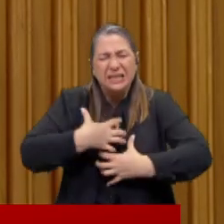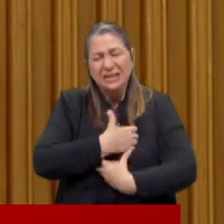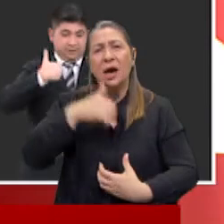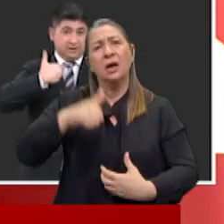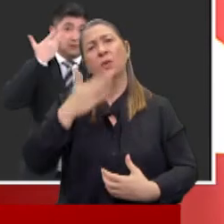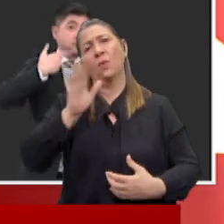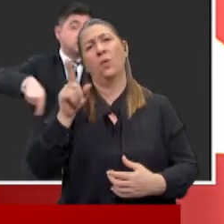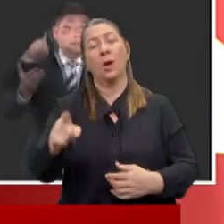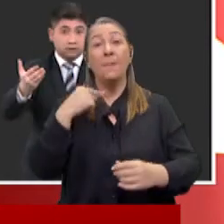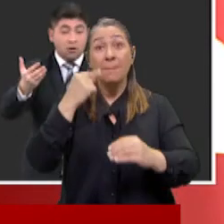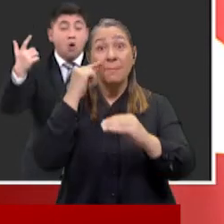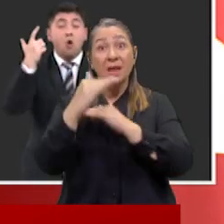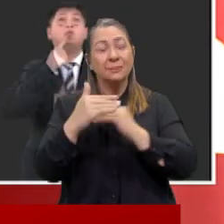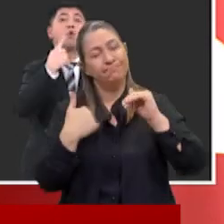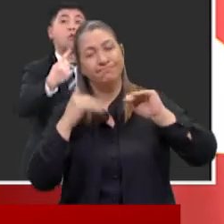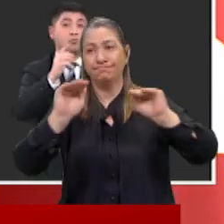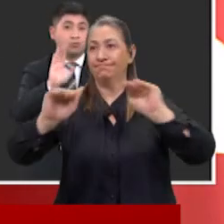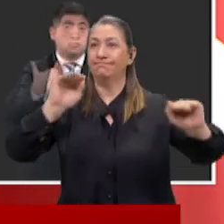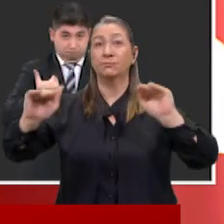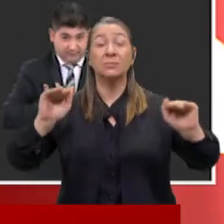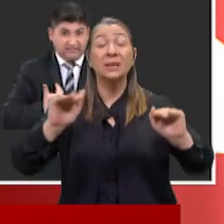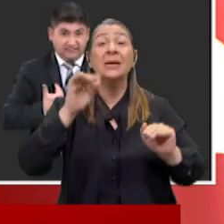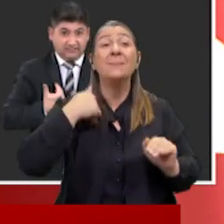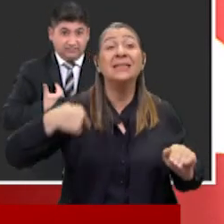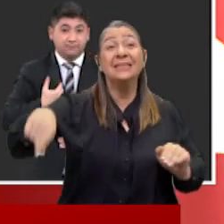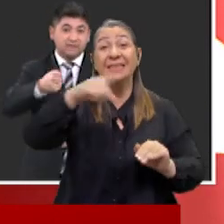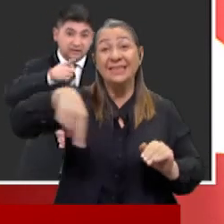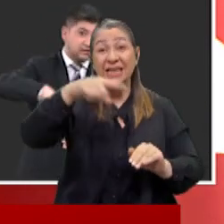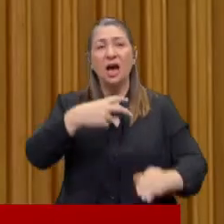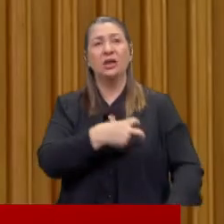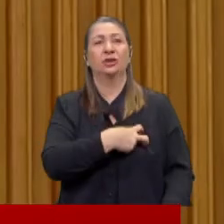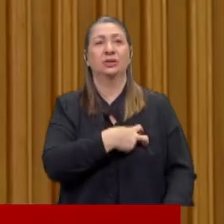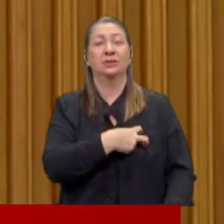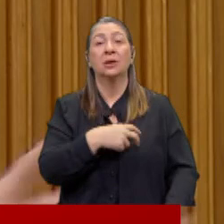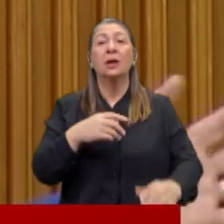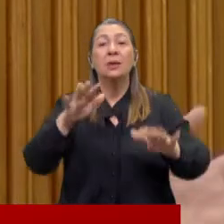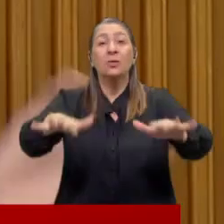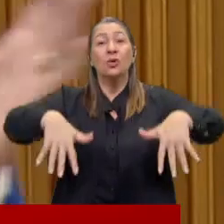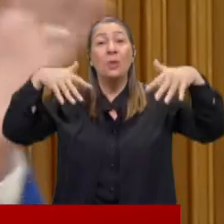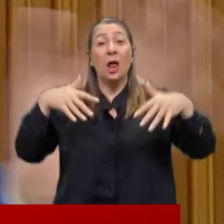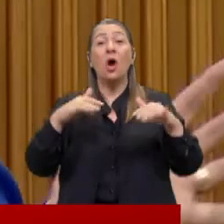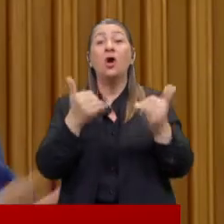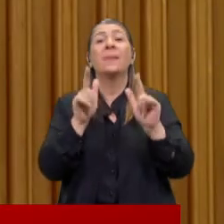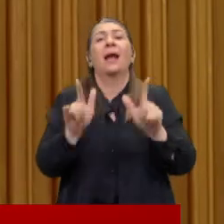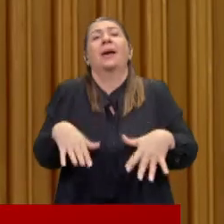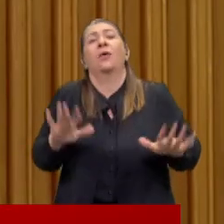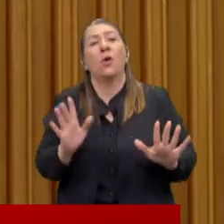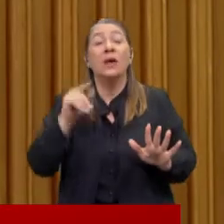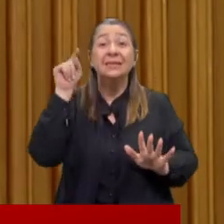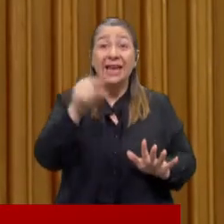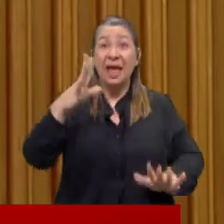çektirmeye hakkın yok. Milletime sesleniyorum. Biz size aşığız. Tribünlere oynamaya gerek yok.